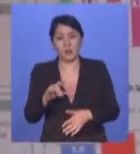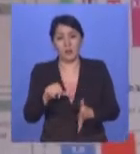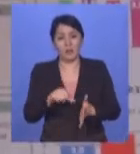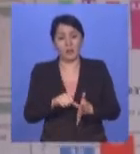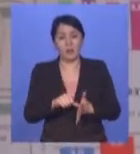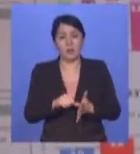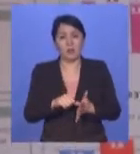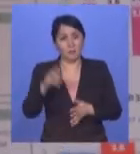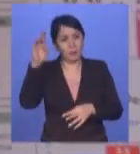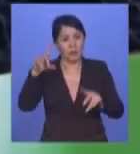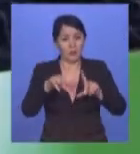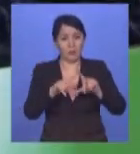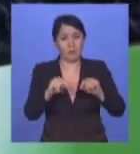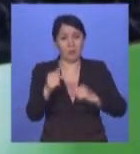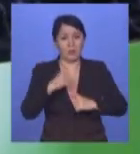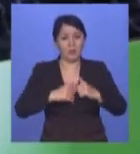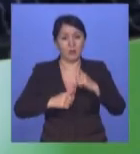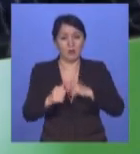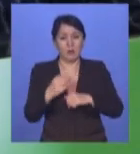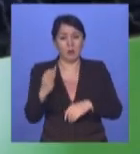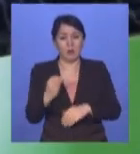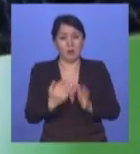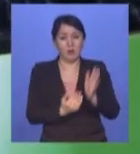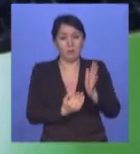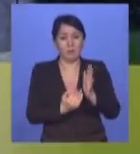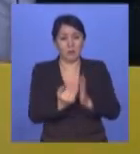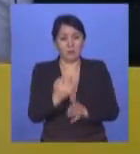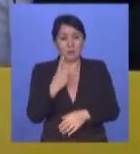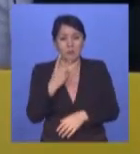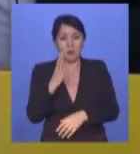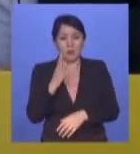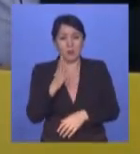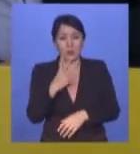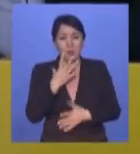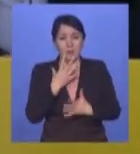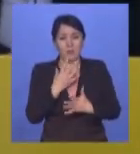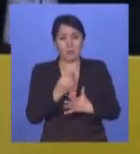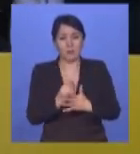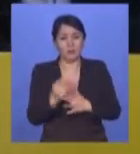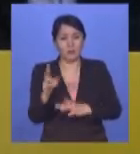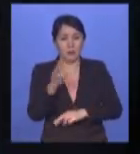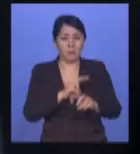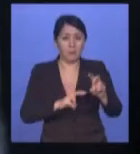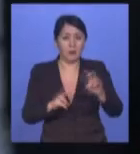Мектеп мұғалімдері педагогикалық қызметтің жоғары стандарттарын көрсете отырып, өздерінің